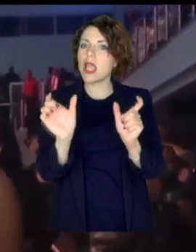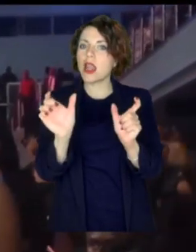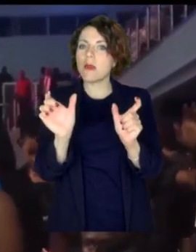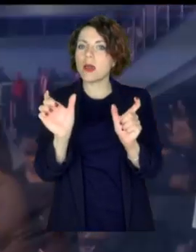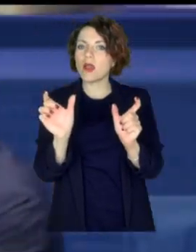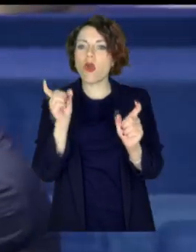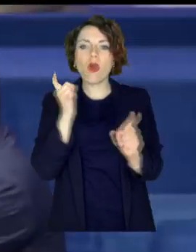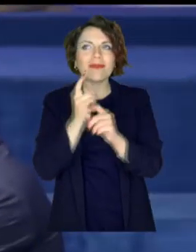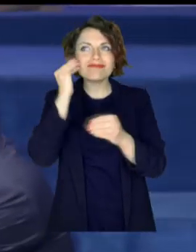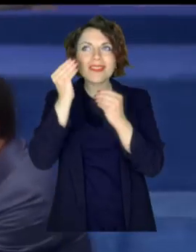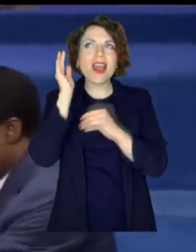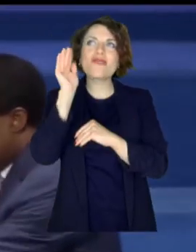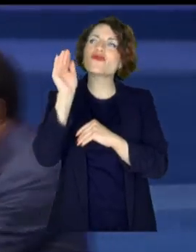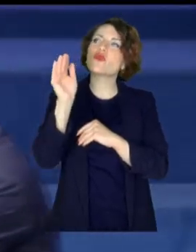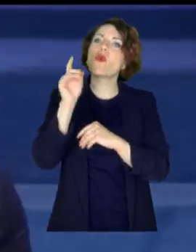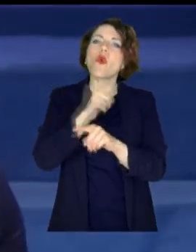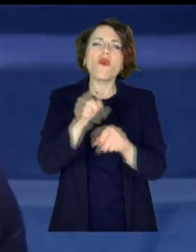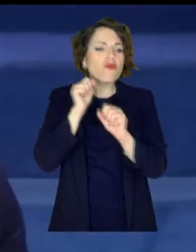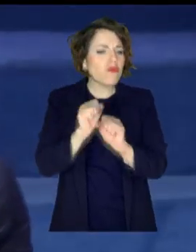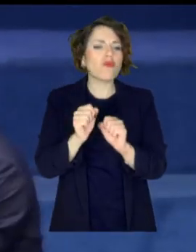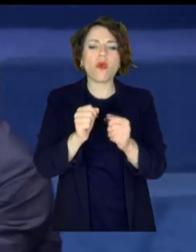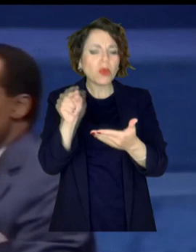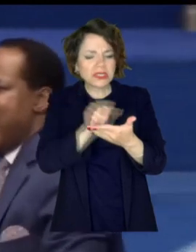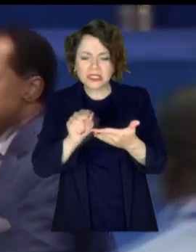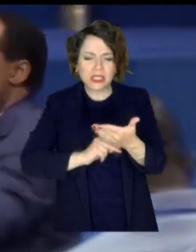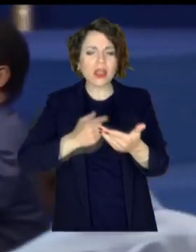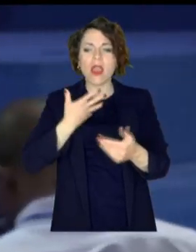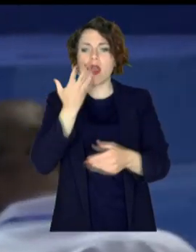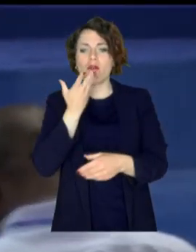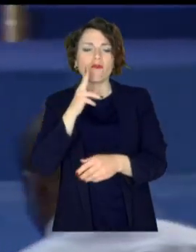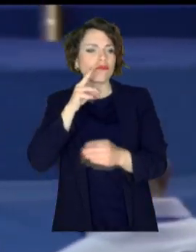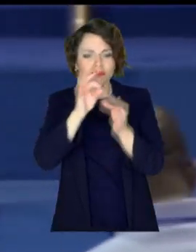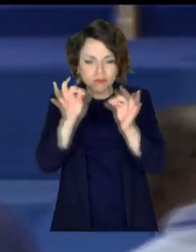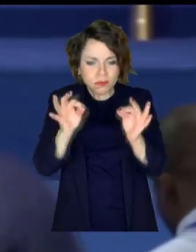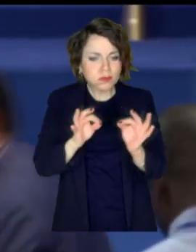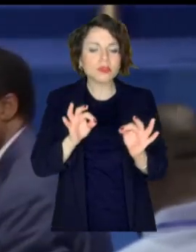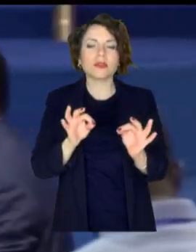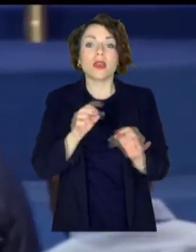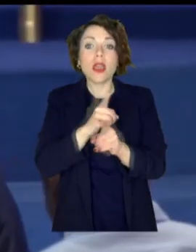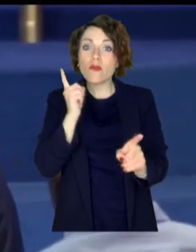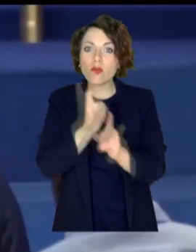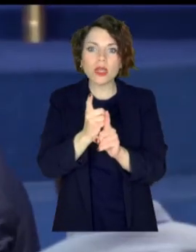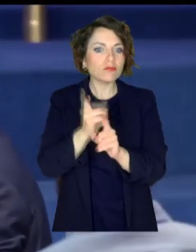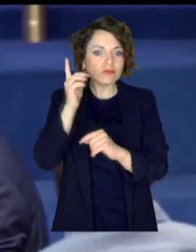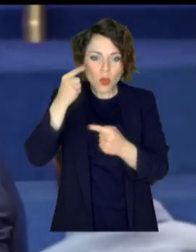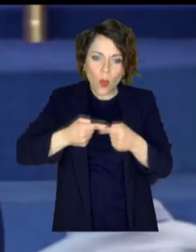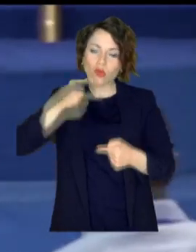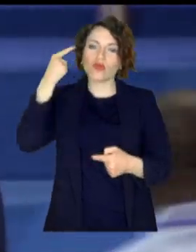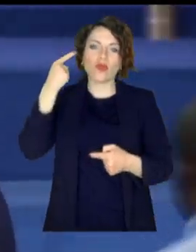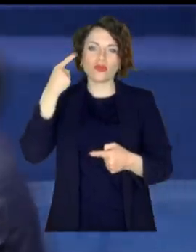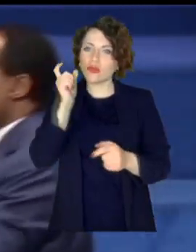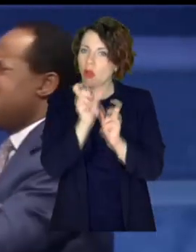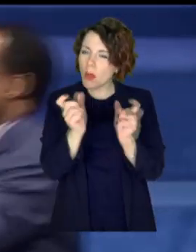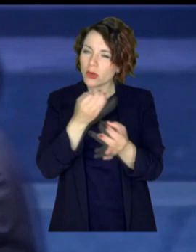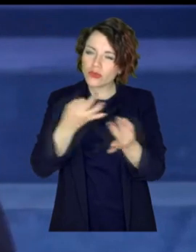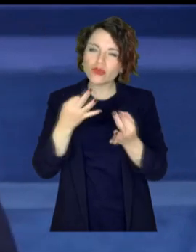dipingere il vostro futuro e vi potete anche scrivere le cose da dire e mantenere la compostezza. Mi state ascoltando? E